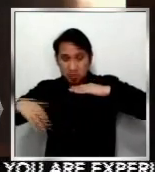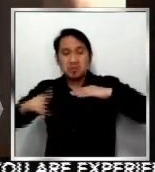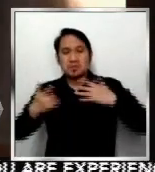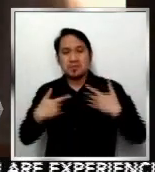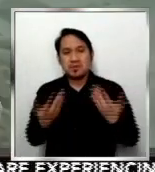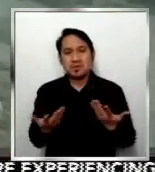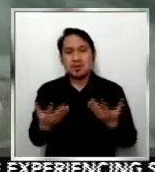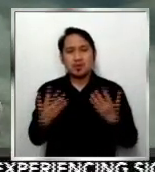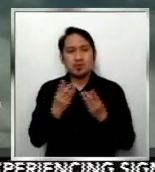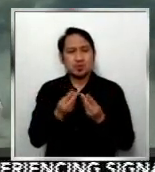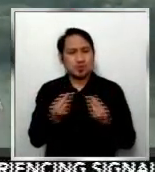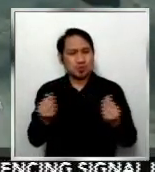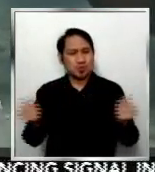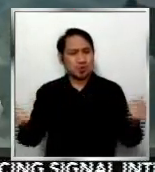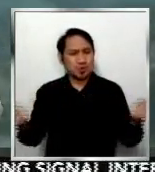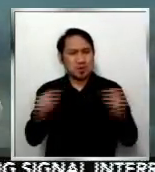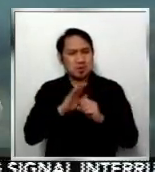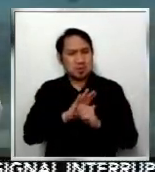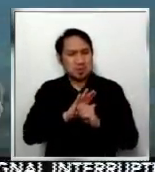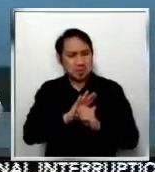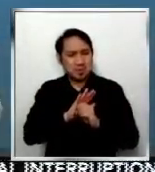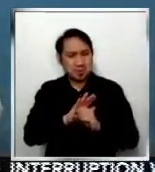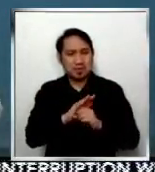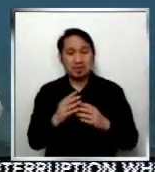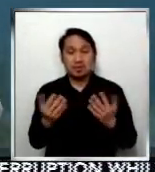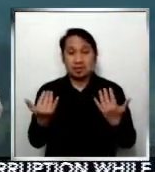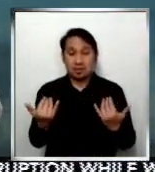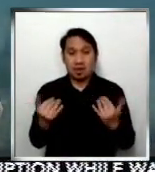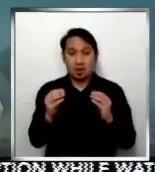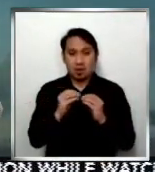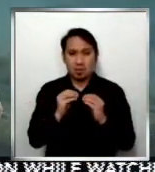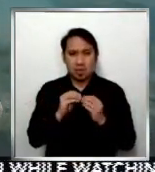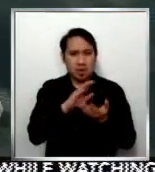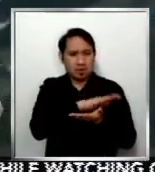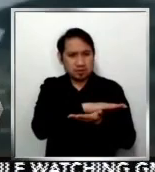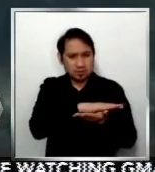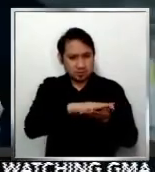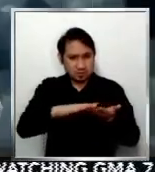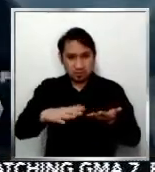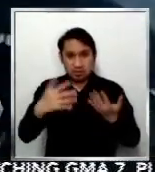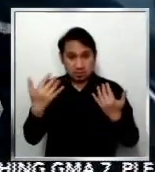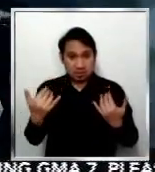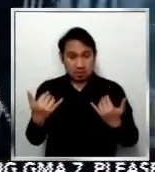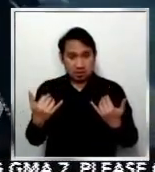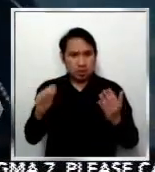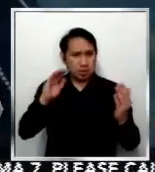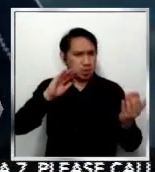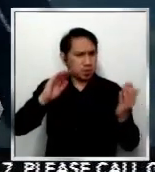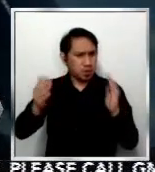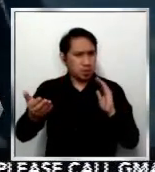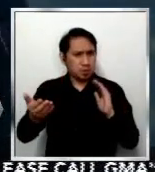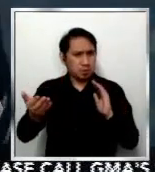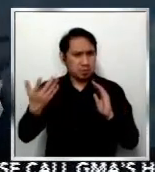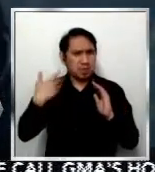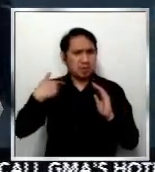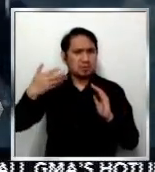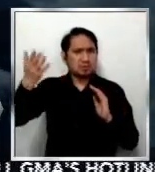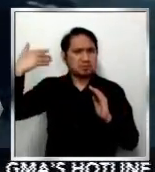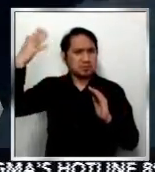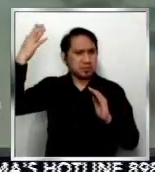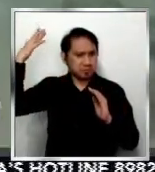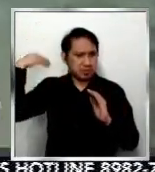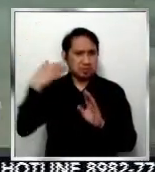a while. Mas malinis at malaki raw ang ikinaganda ng dagat kung ikukumpara sa huling dive ni Gabbi bago ang